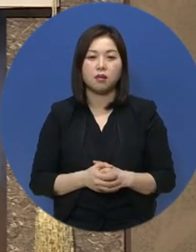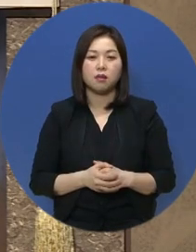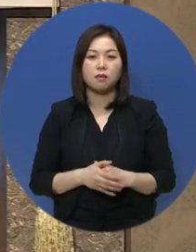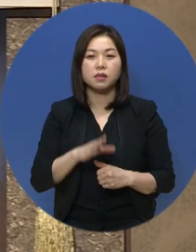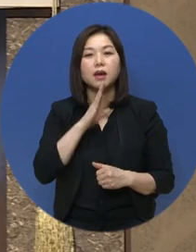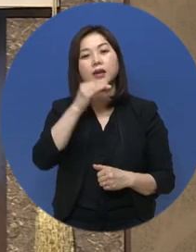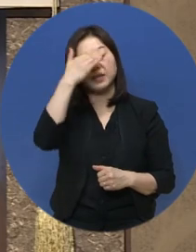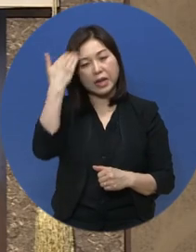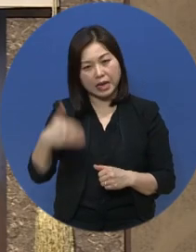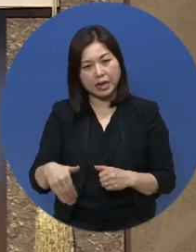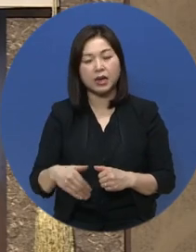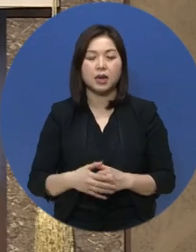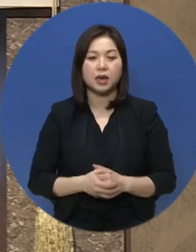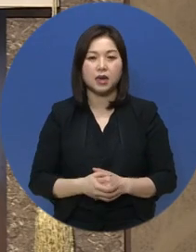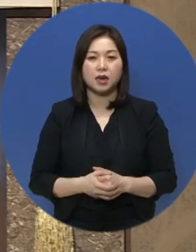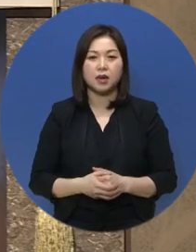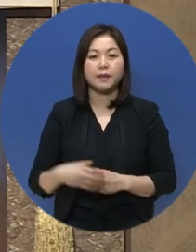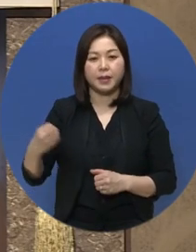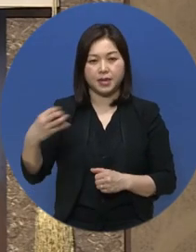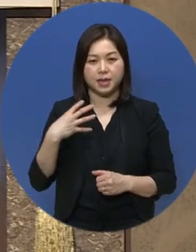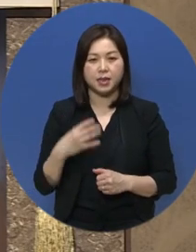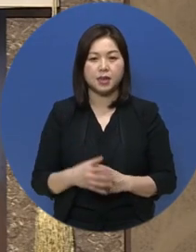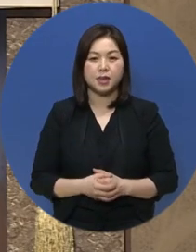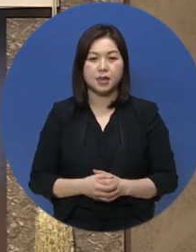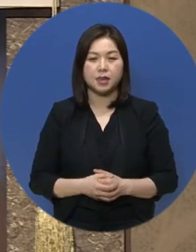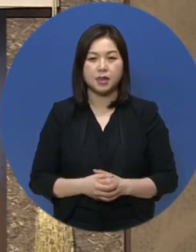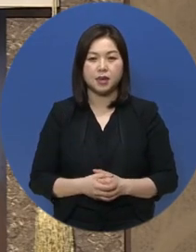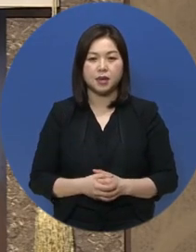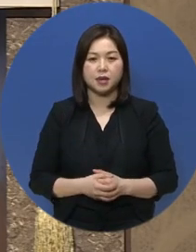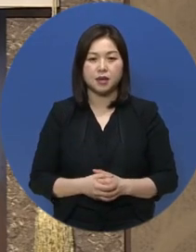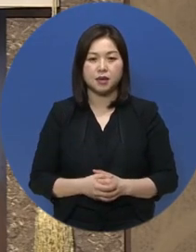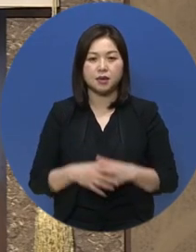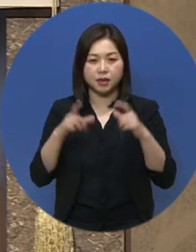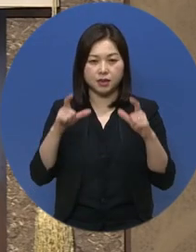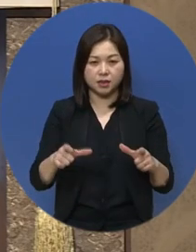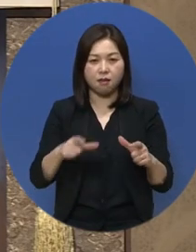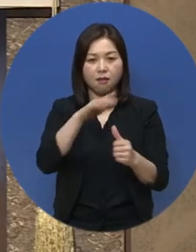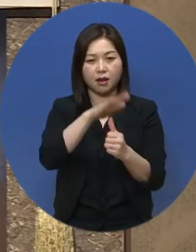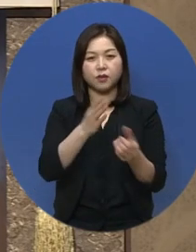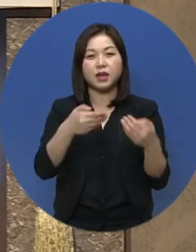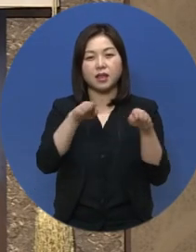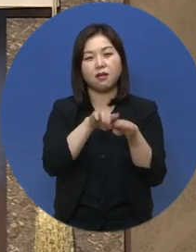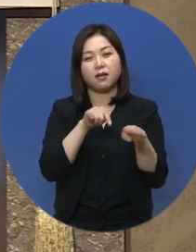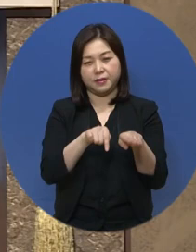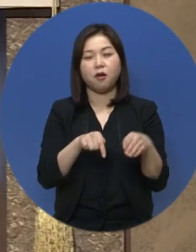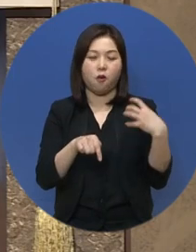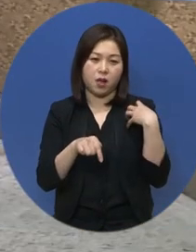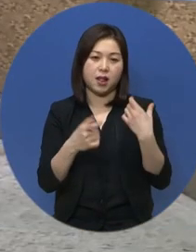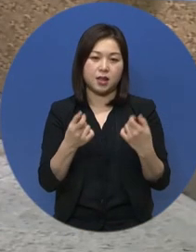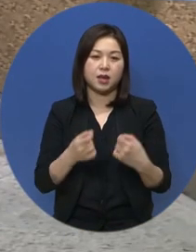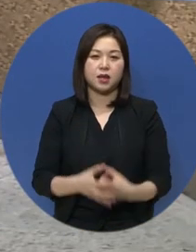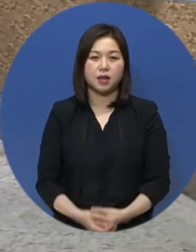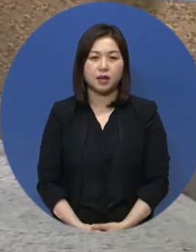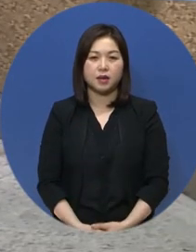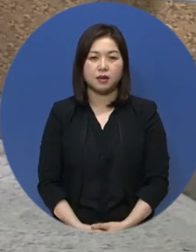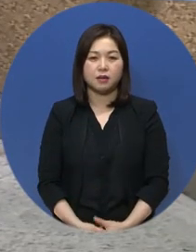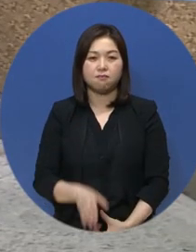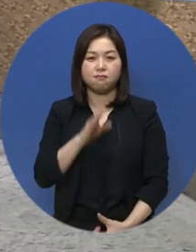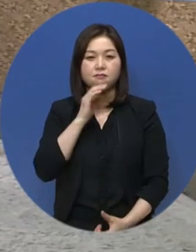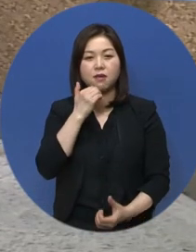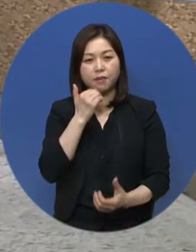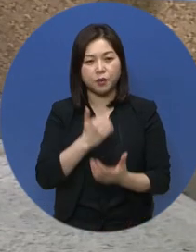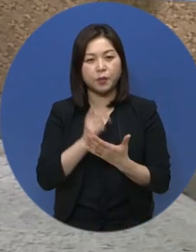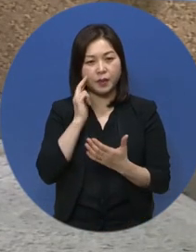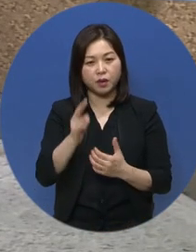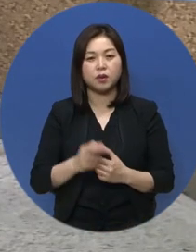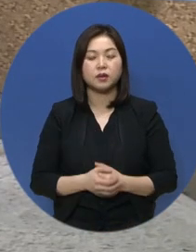지역아동센터가 있어서 참 다행입니다. 라고 이야기를 해주셨어요. 여기가 지역아동센터입니다. 정말 감동적인